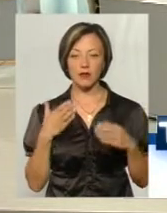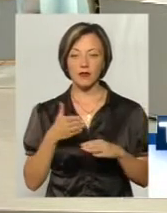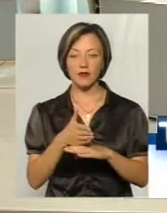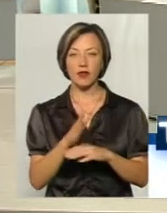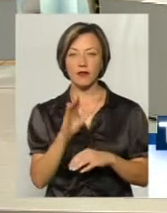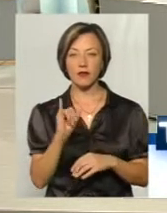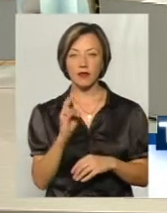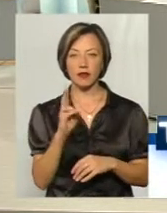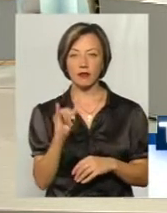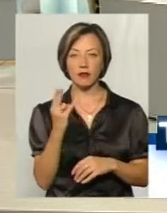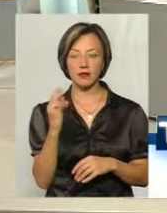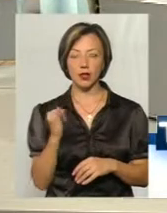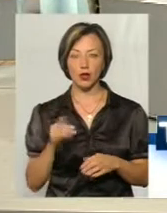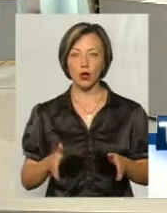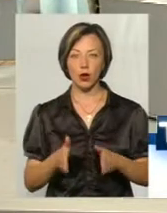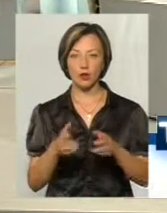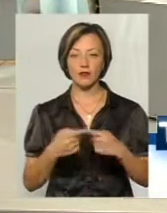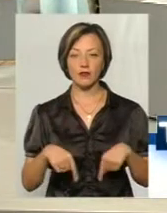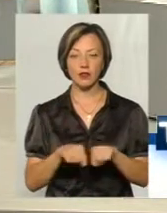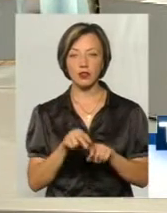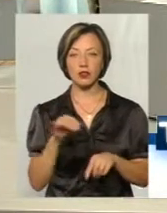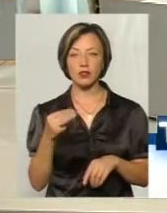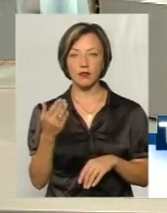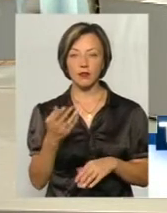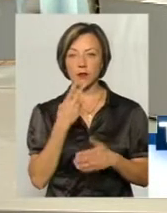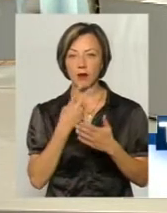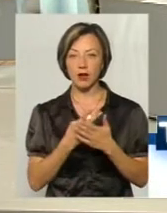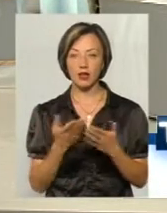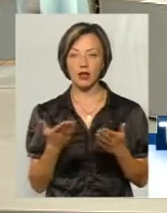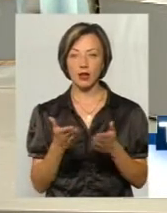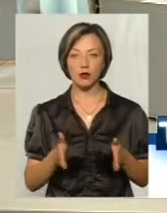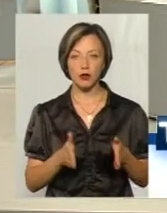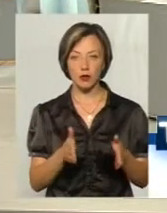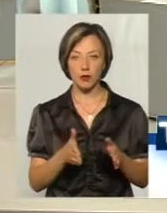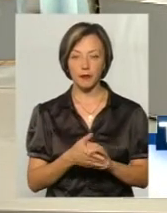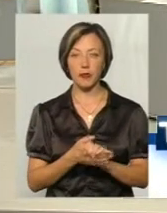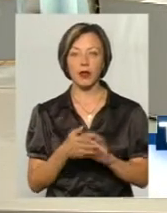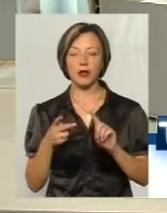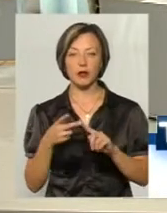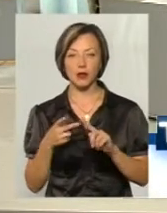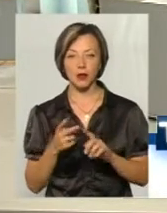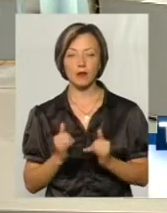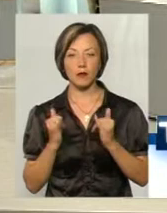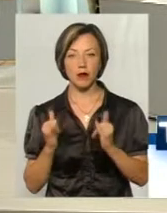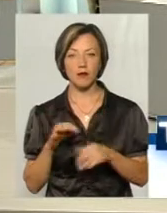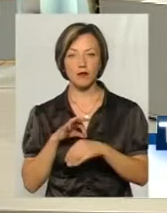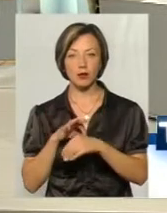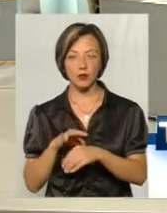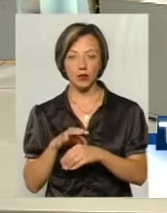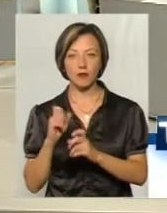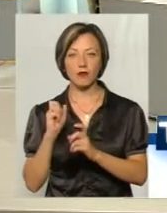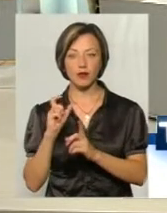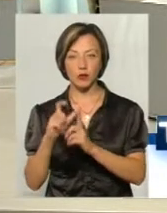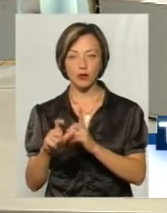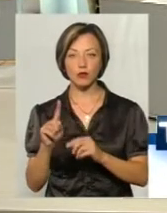Віньковецький дорожній відділ, і чи ви бачили, які відбувся дороги? Це перше. Пані ведуча, я хочу дати